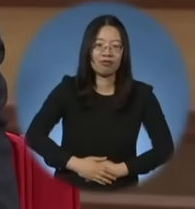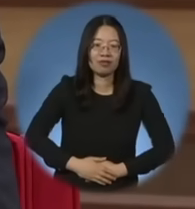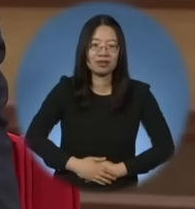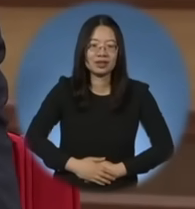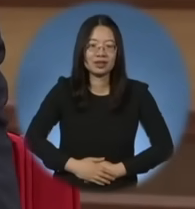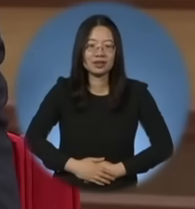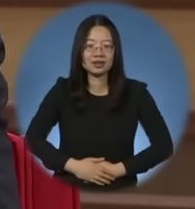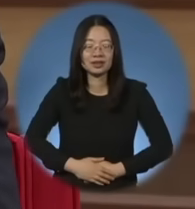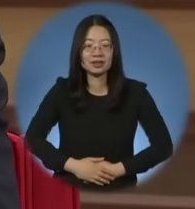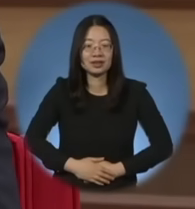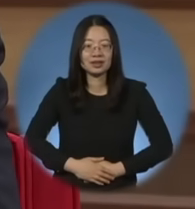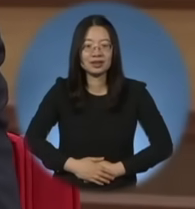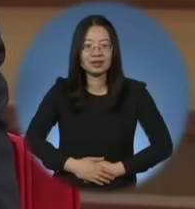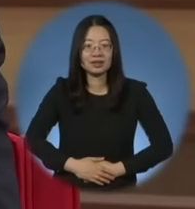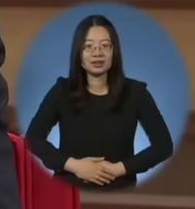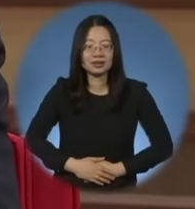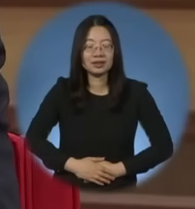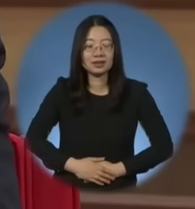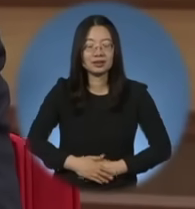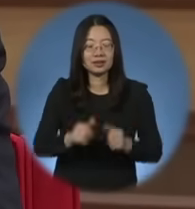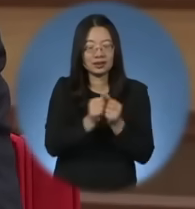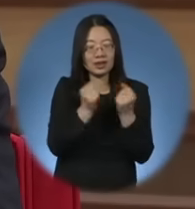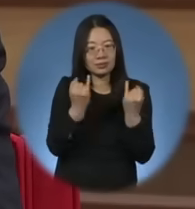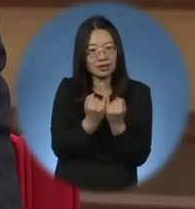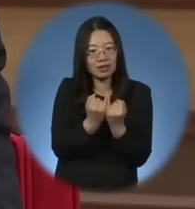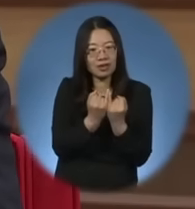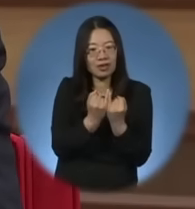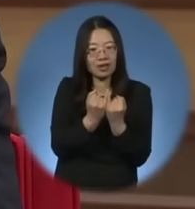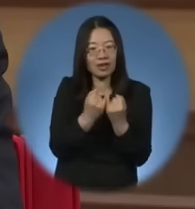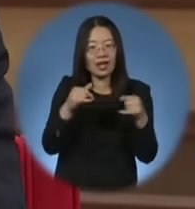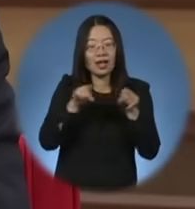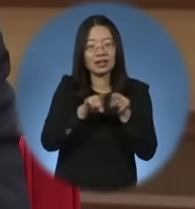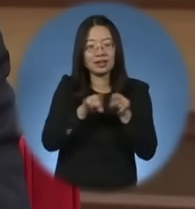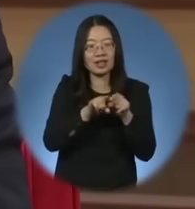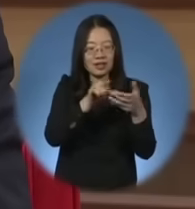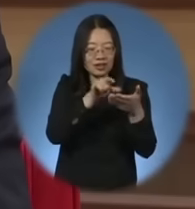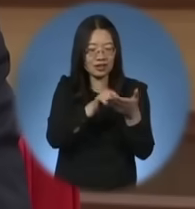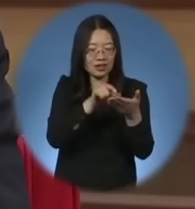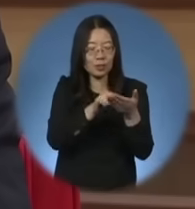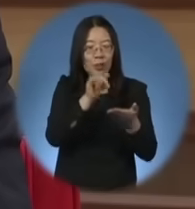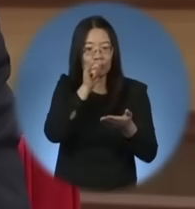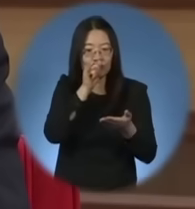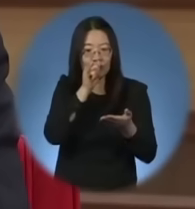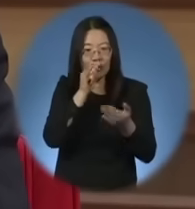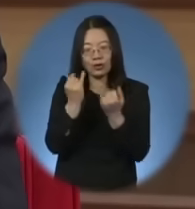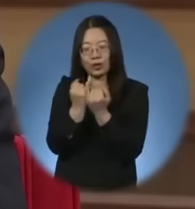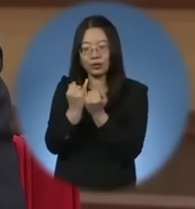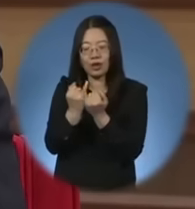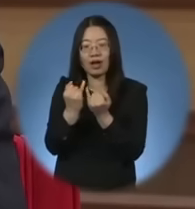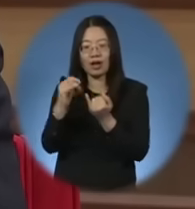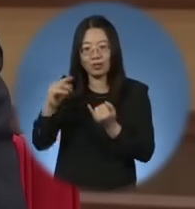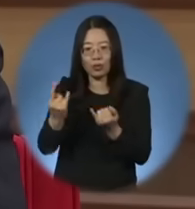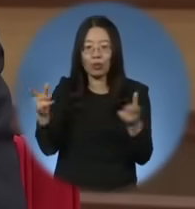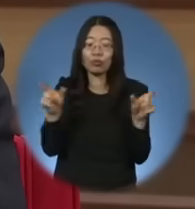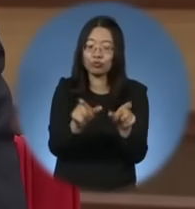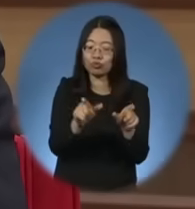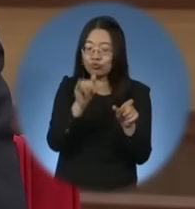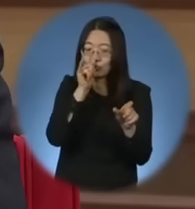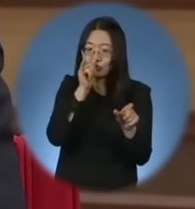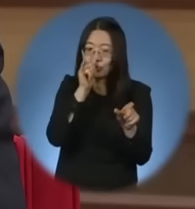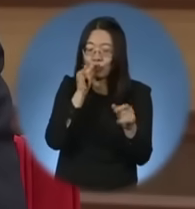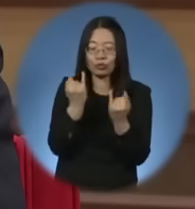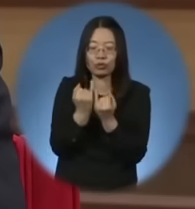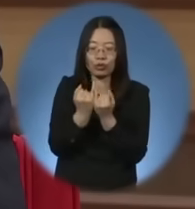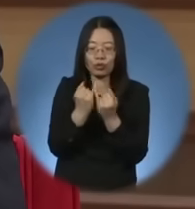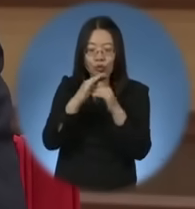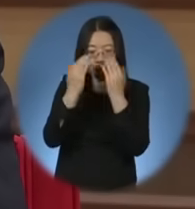중기부터는 저기 저 남녀 또같이 기록을 한 거예요 여자까지 족보에